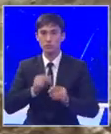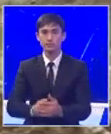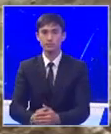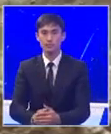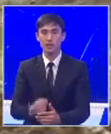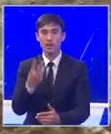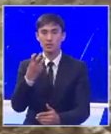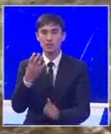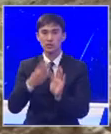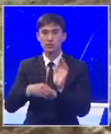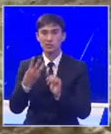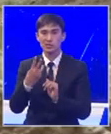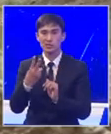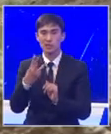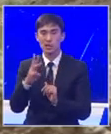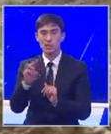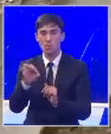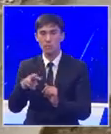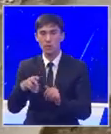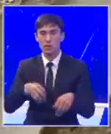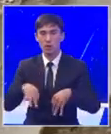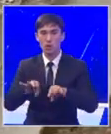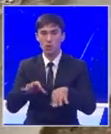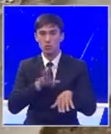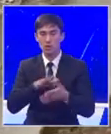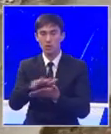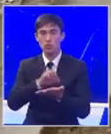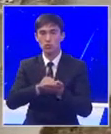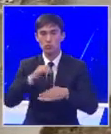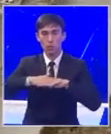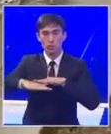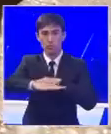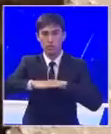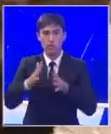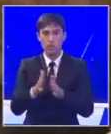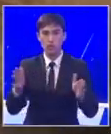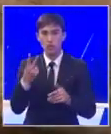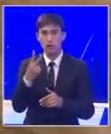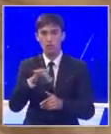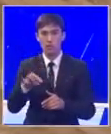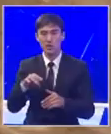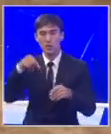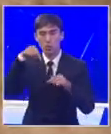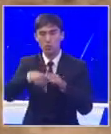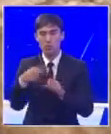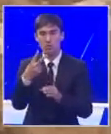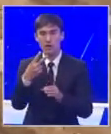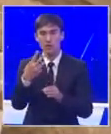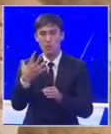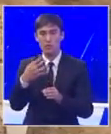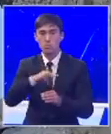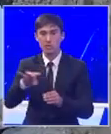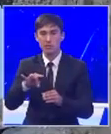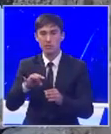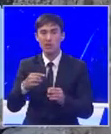На 393-м километре автодороги было разрушено дорожное покрытие шириной 2 метра и глубиной 2,5 метра.